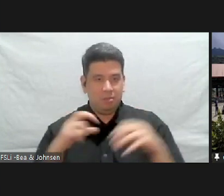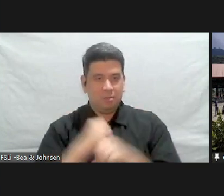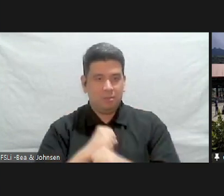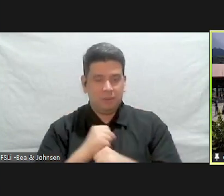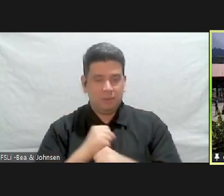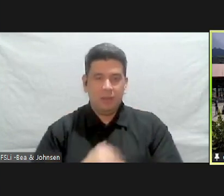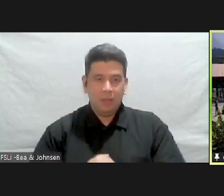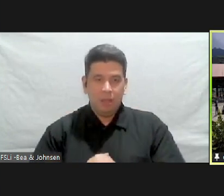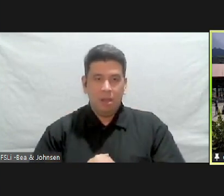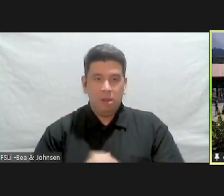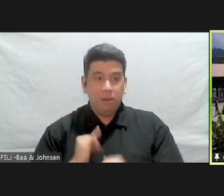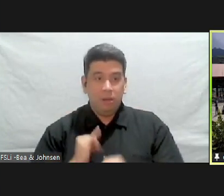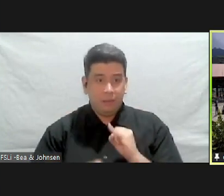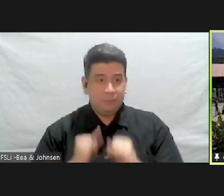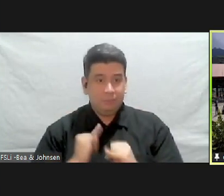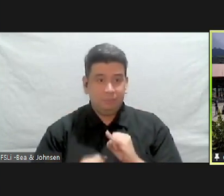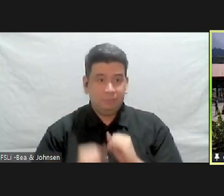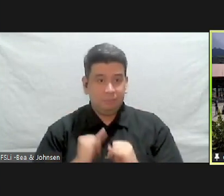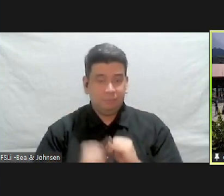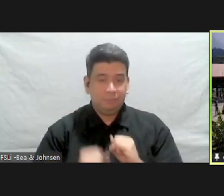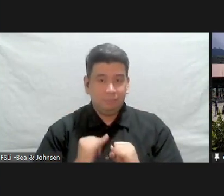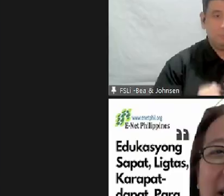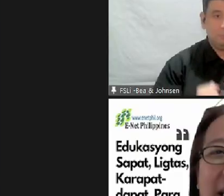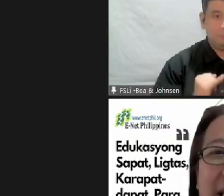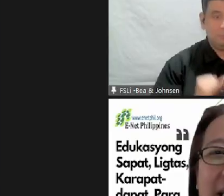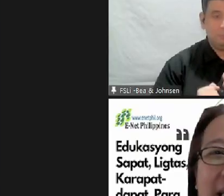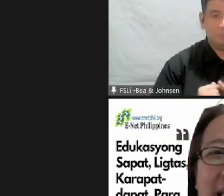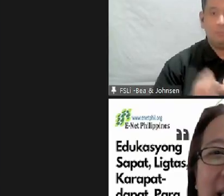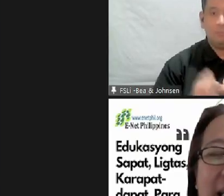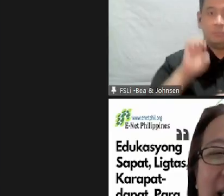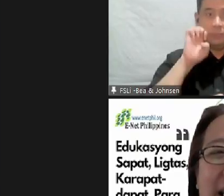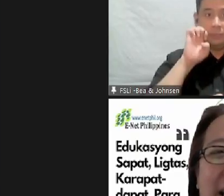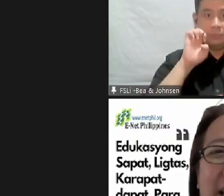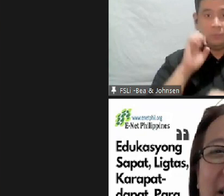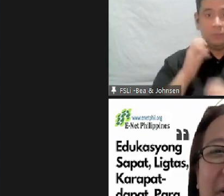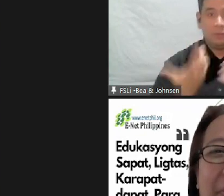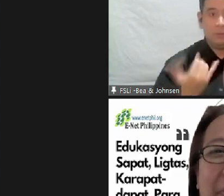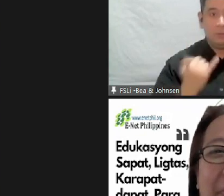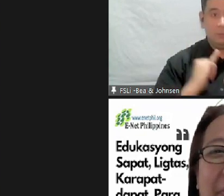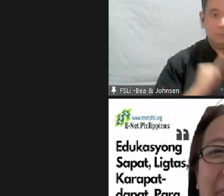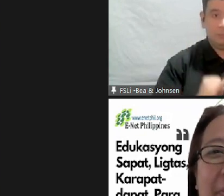Si Ma'am Epang? Pwede. Kaipang? Sige, ito.